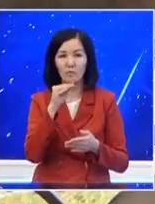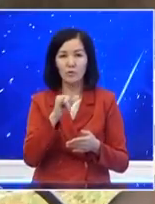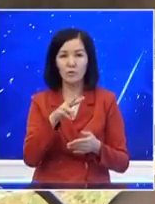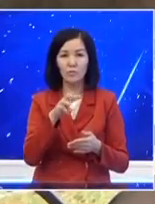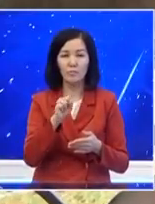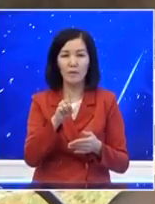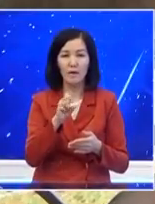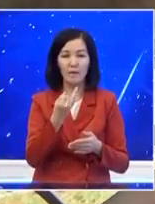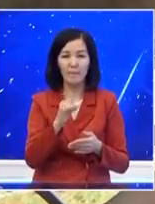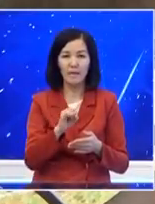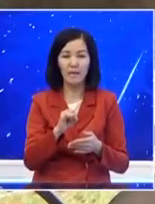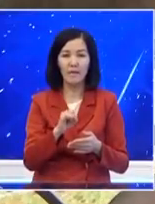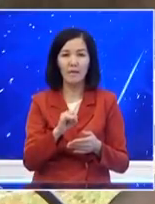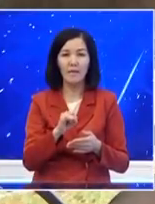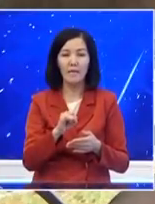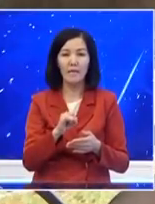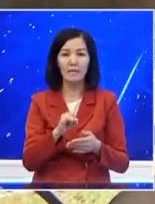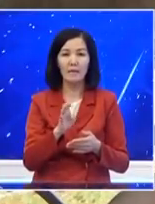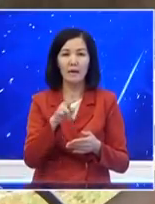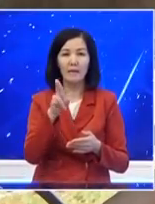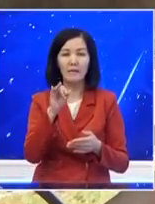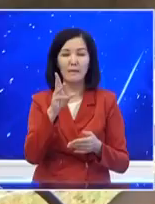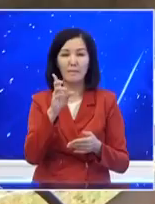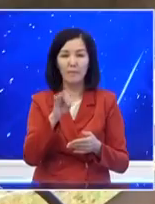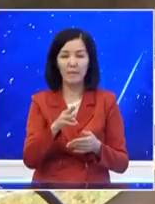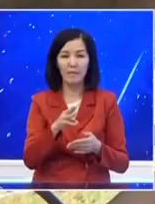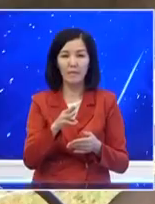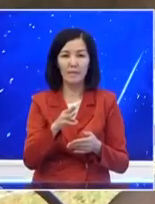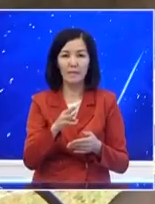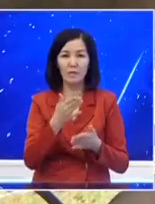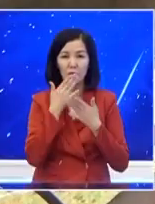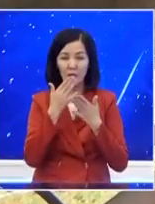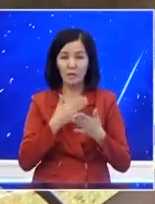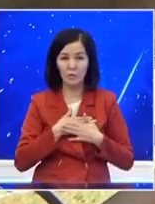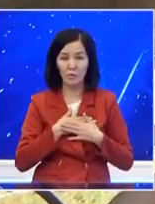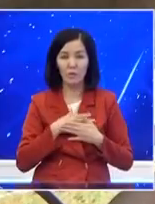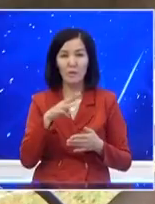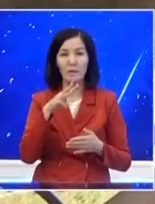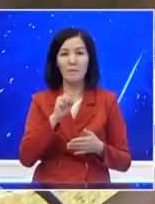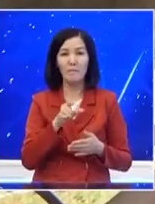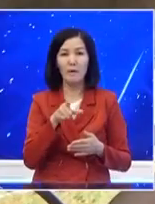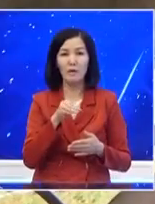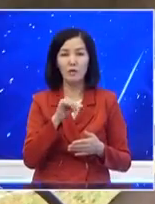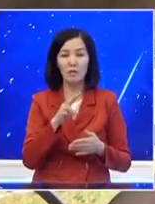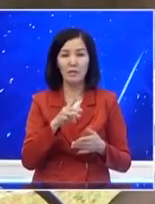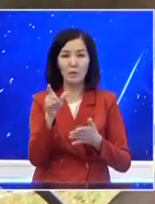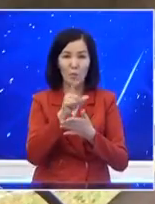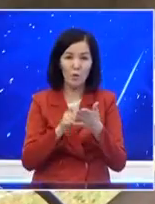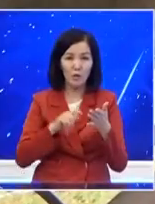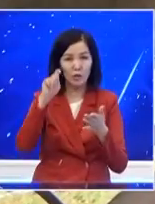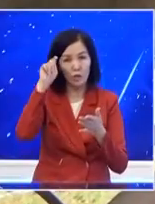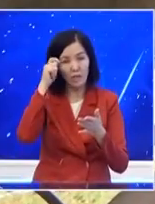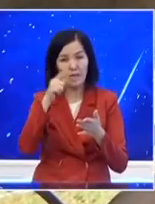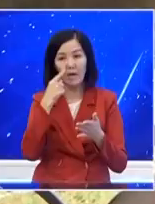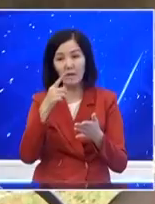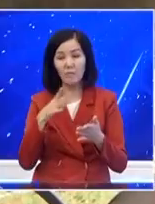кісі болды. Бес ғасыр деген кітапты жатқа білді. Мағжанның да жырларын жатқа айтып отыратын.